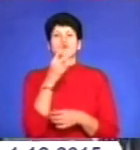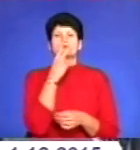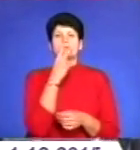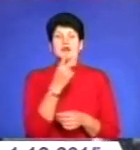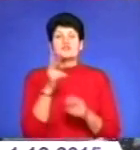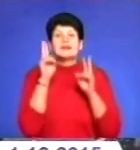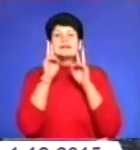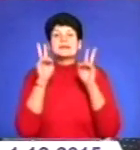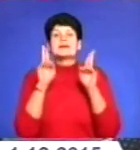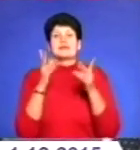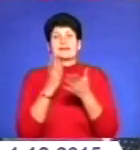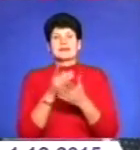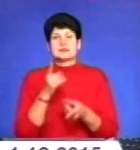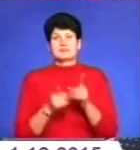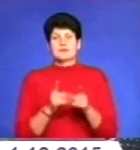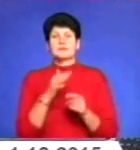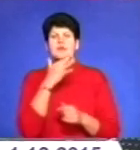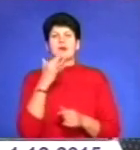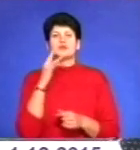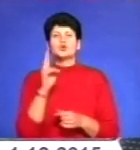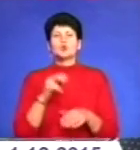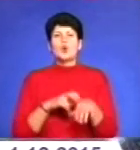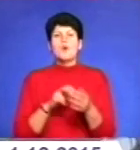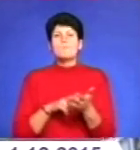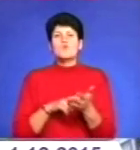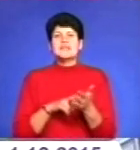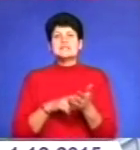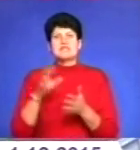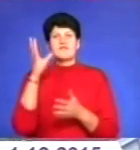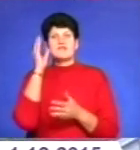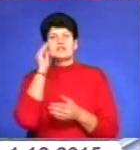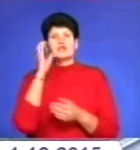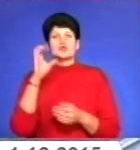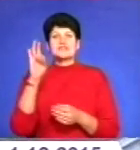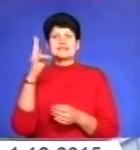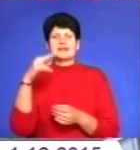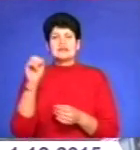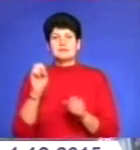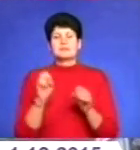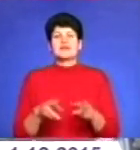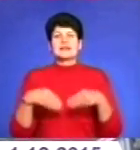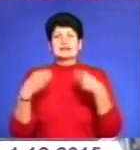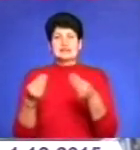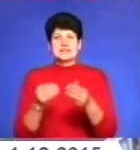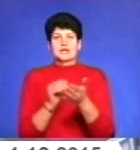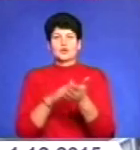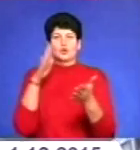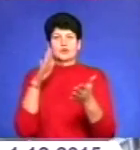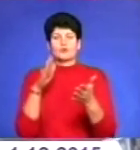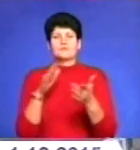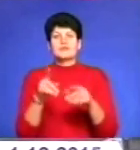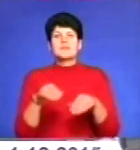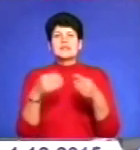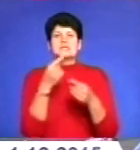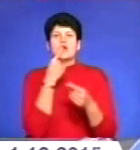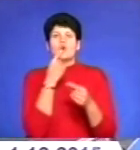знає, як воно є насправді. Багато хто боїться, наприклад, і вважає, що СНІД передається при доторку, хоча це насправді зовсім не так. СНІД передається з